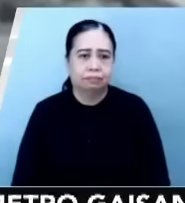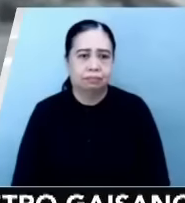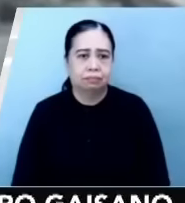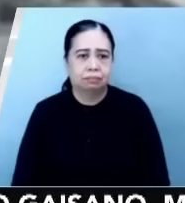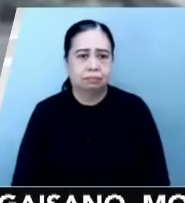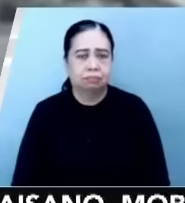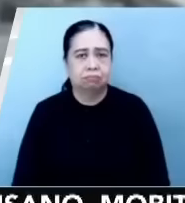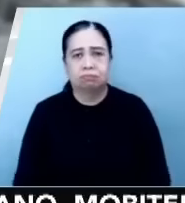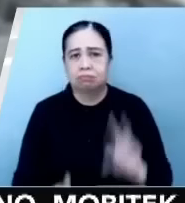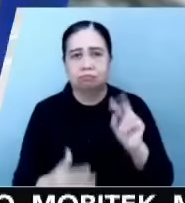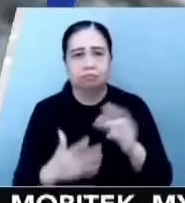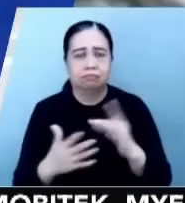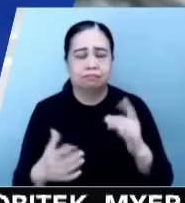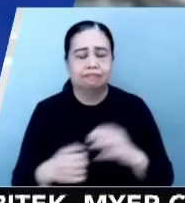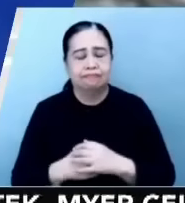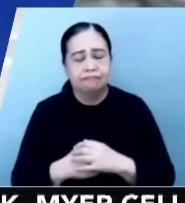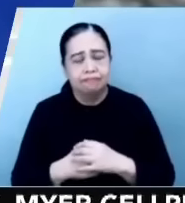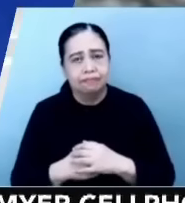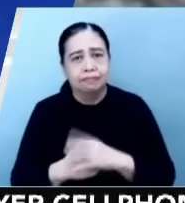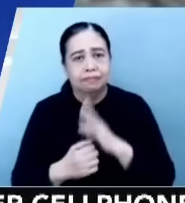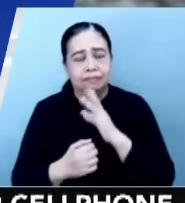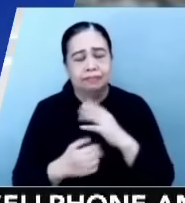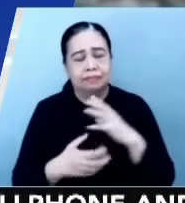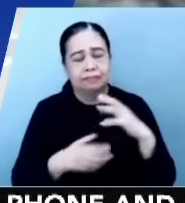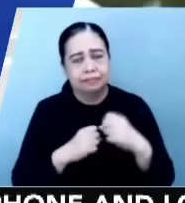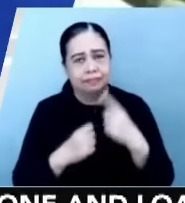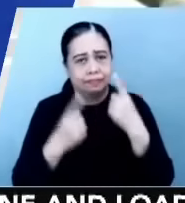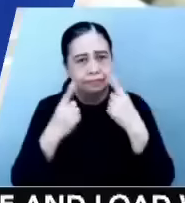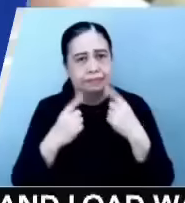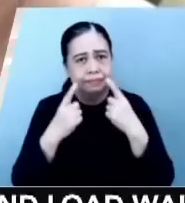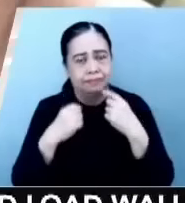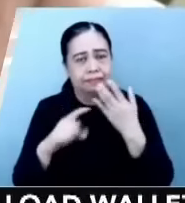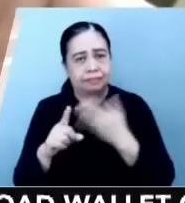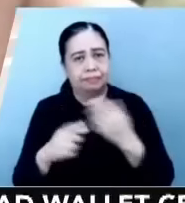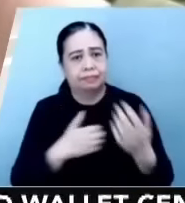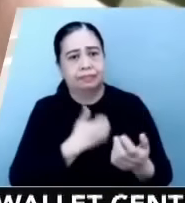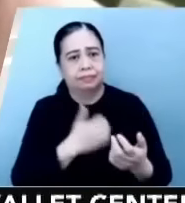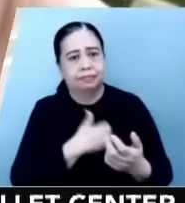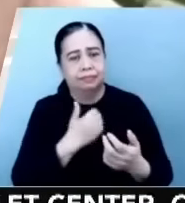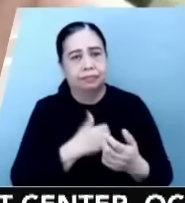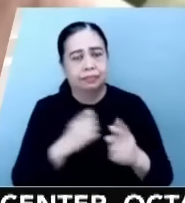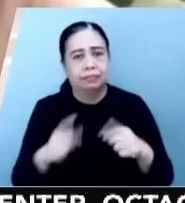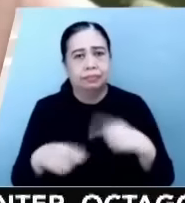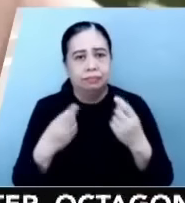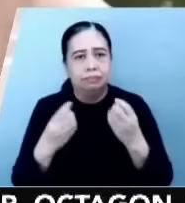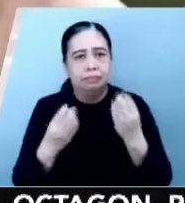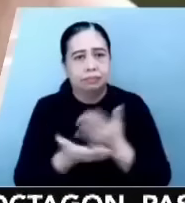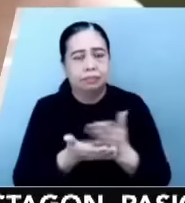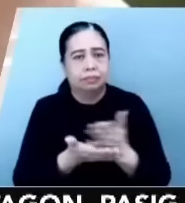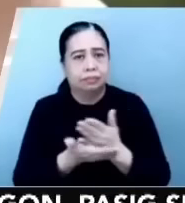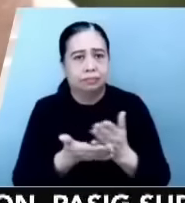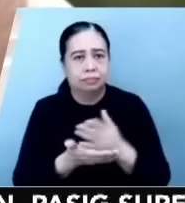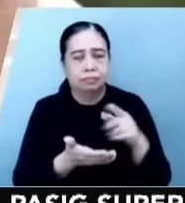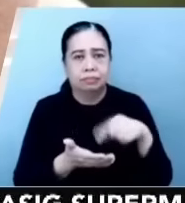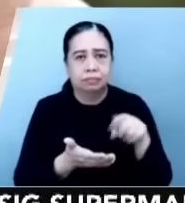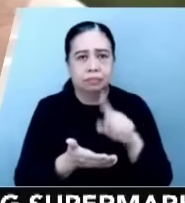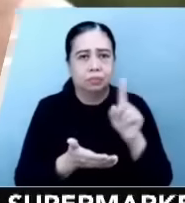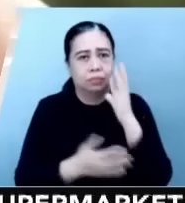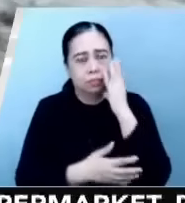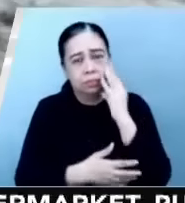Hindi napigilan ni Tatay Fortunato ng Barangay Biak na Bato na maging emosyonal habang ibinahagi sa news team ang naging karanasan